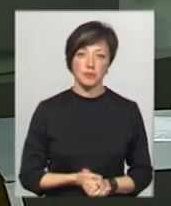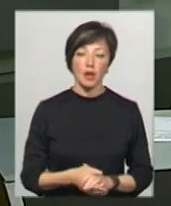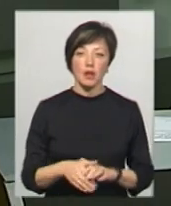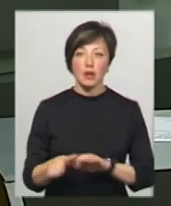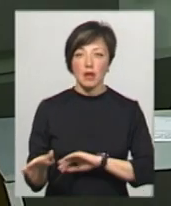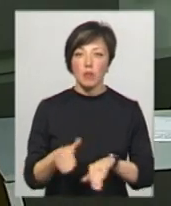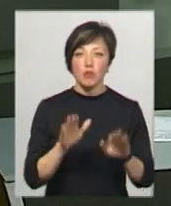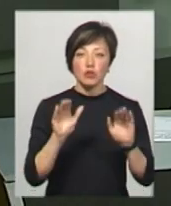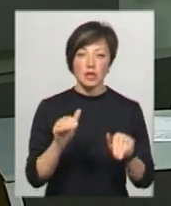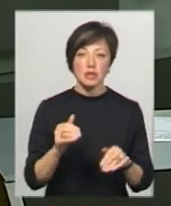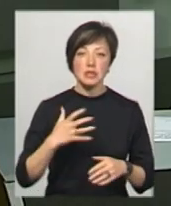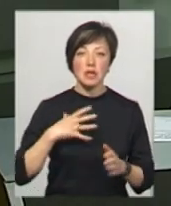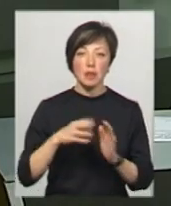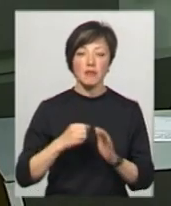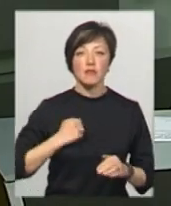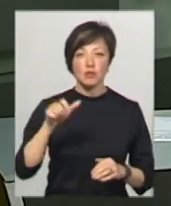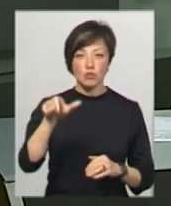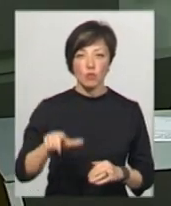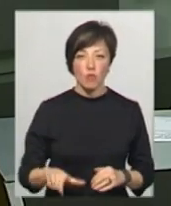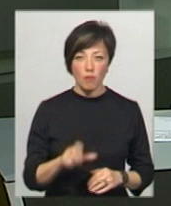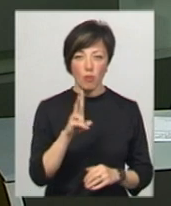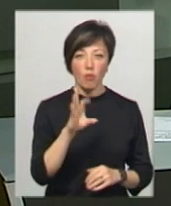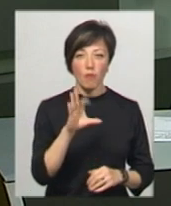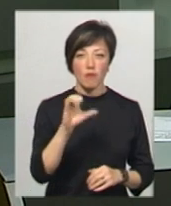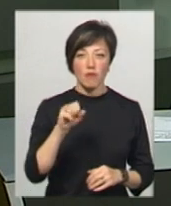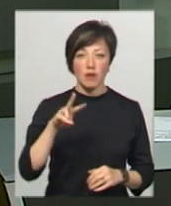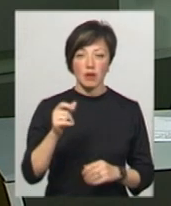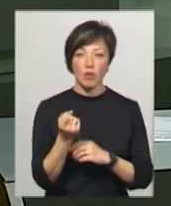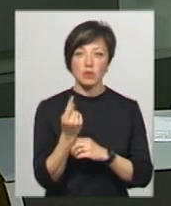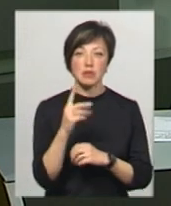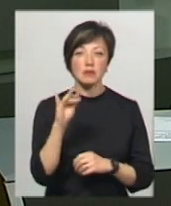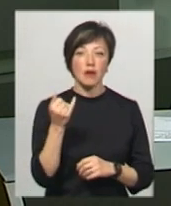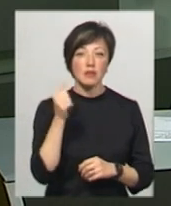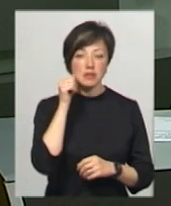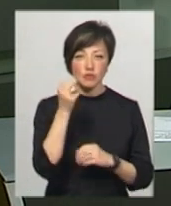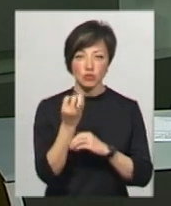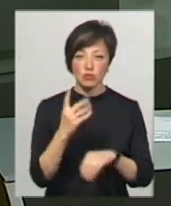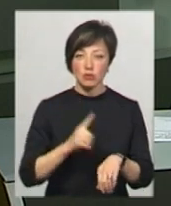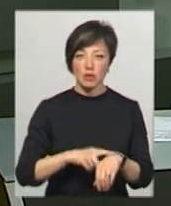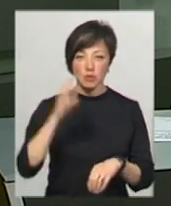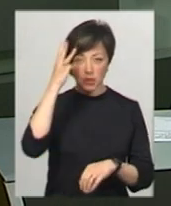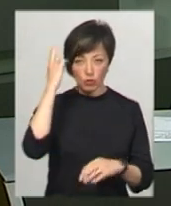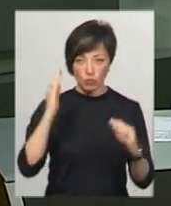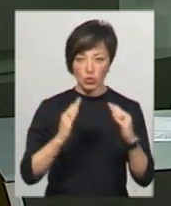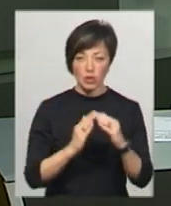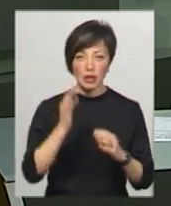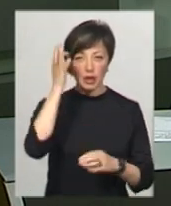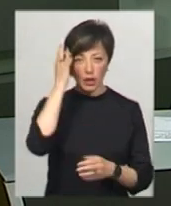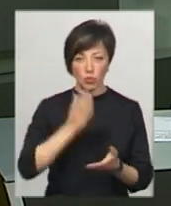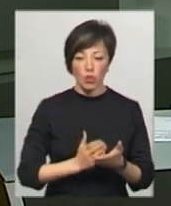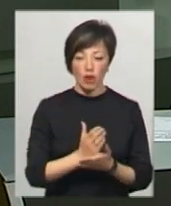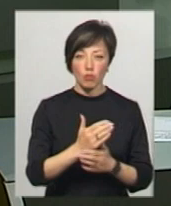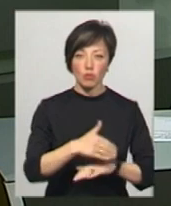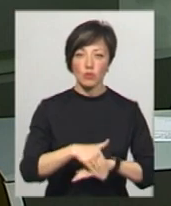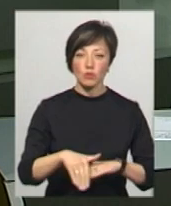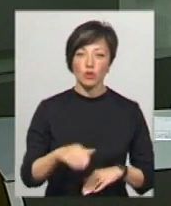Прощання із загиблим військовим Володимиром Ковалем відбудеться завтра, 11 травня, о 14:00 у Хмельницькому будинку ритуальних послуг на